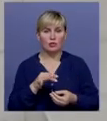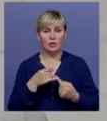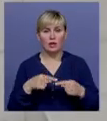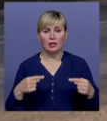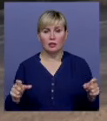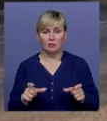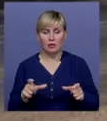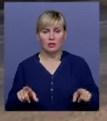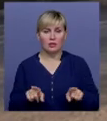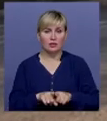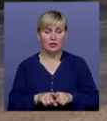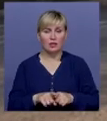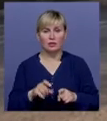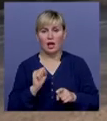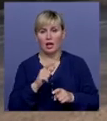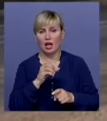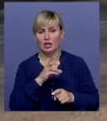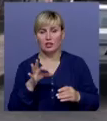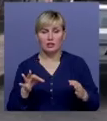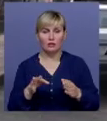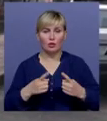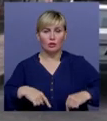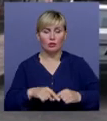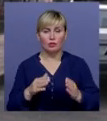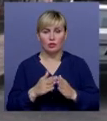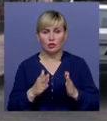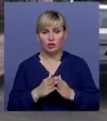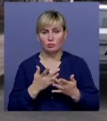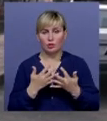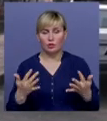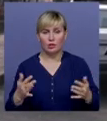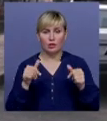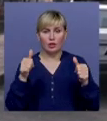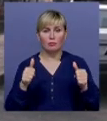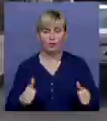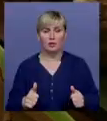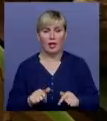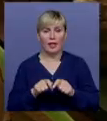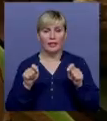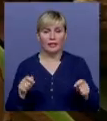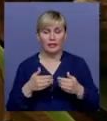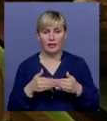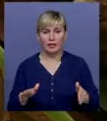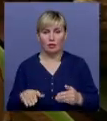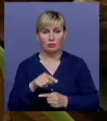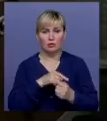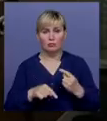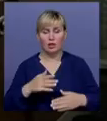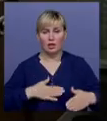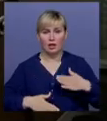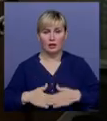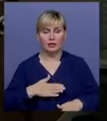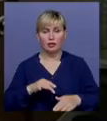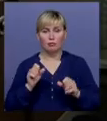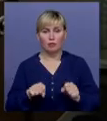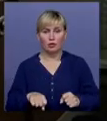магазины а также агентство недвижимости привлекает клиентов до блеска натертый таблички с надписью открытом бизнесмена безумно рада наконец-то